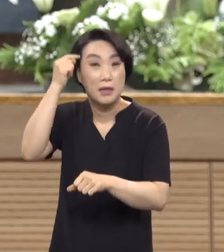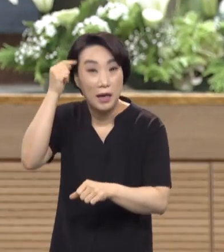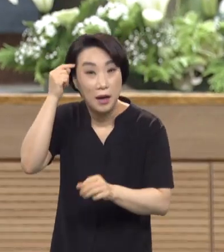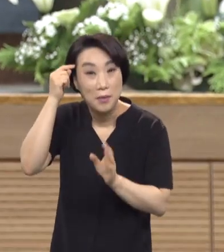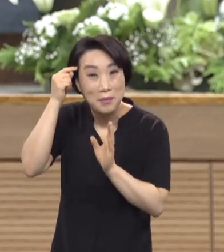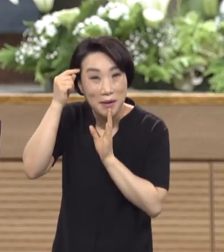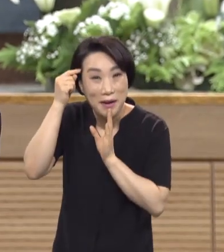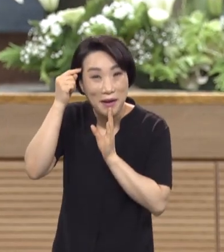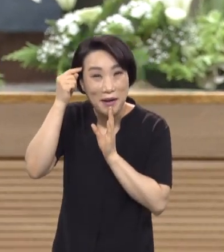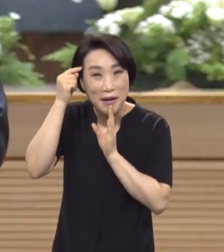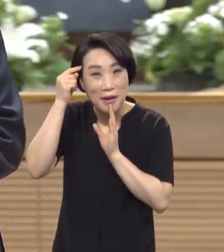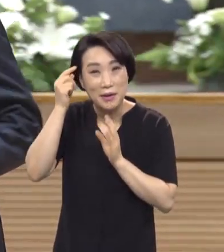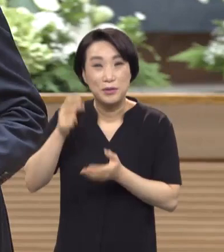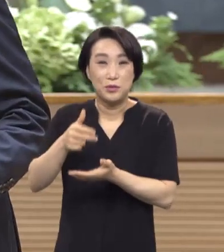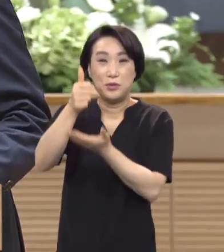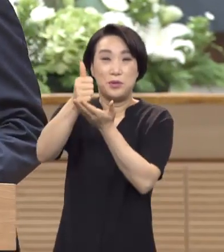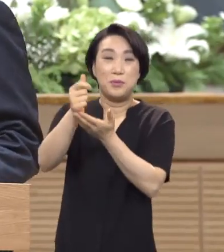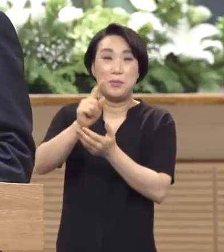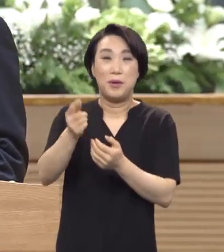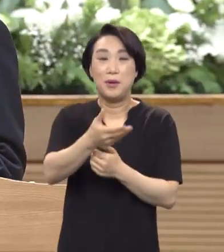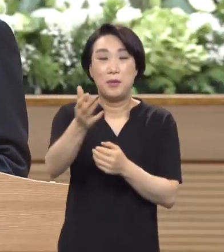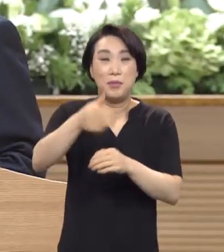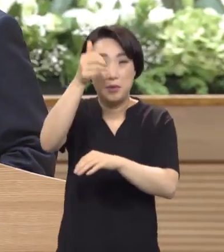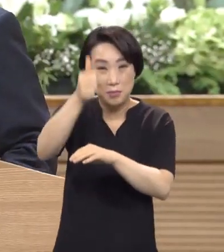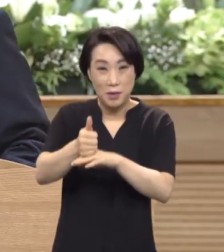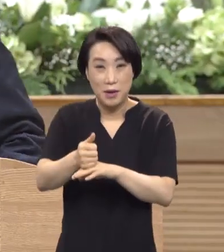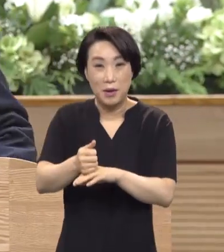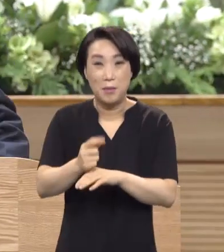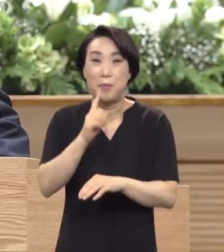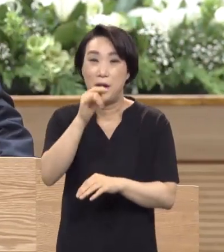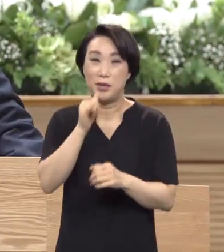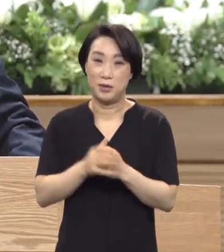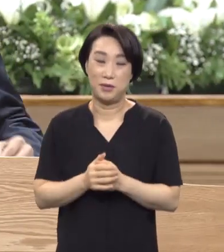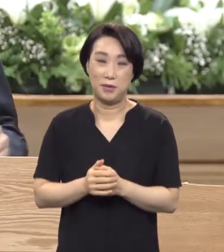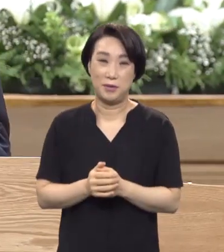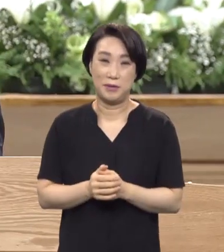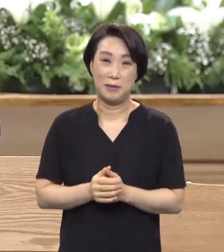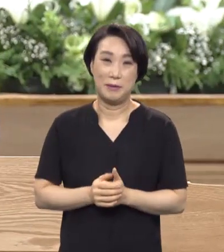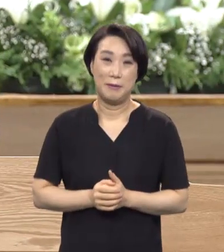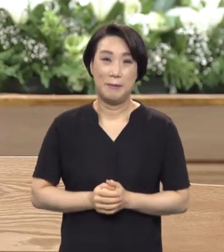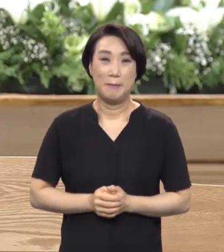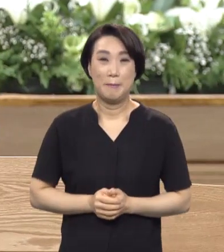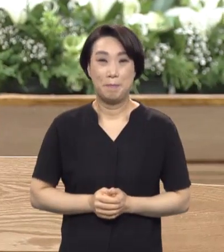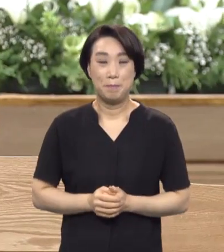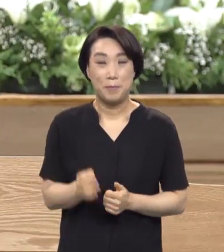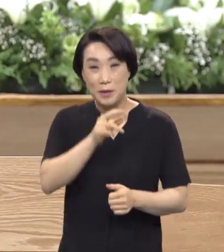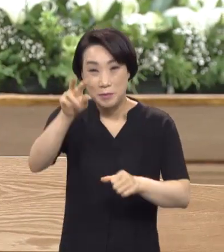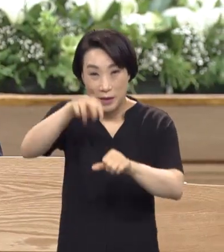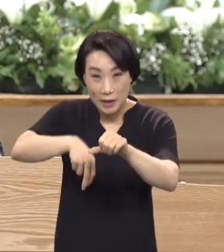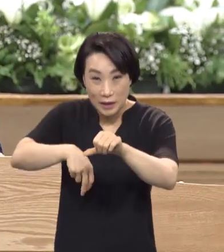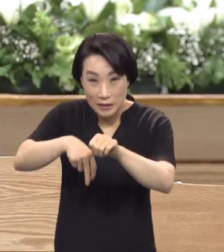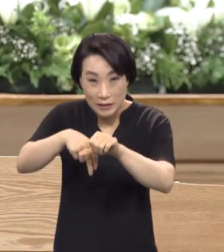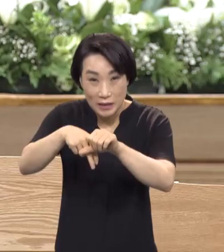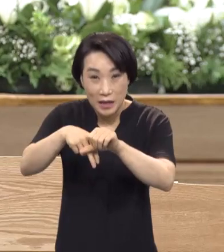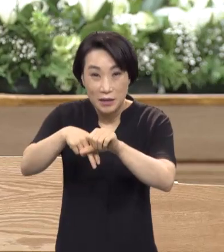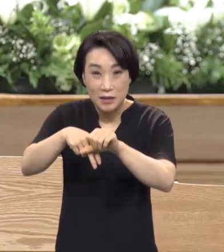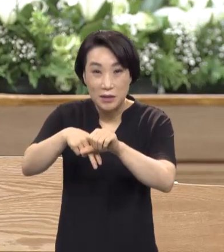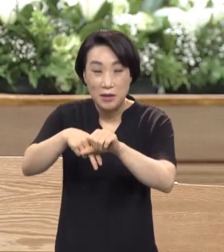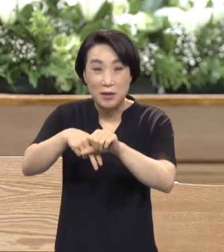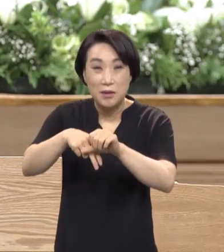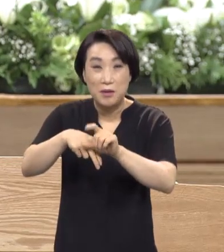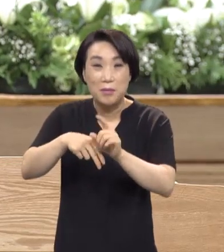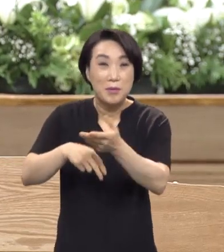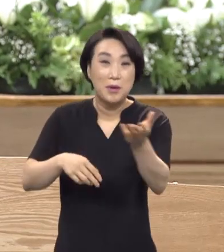응? 주님이 마지막에, 응? 예, 십자가에서 뭐라고